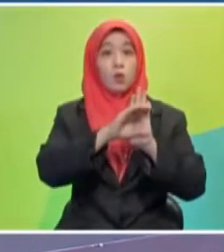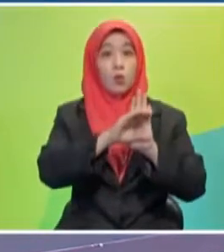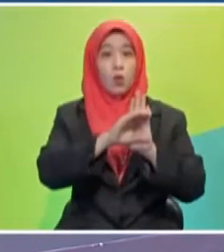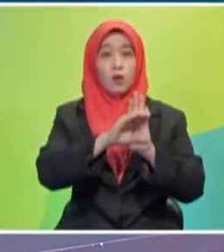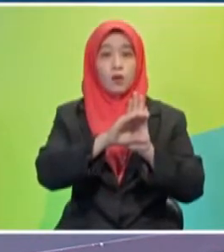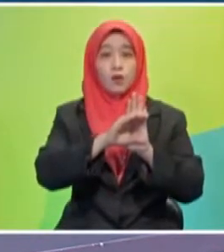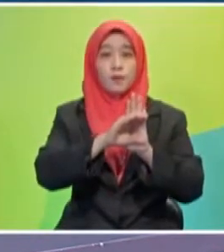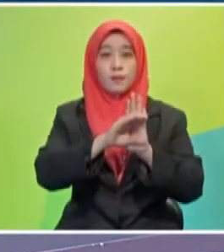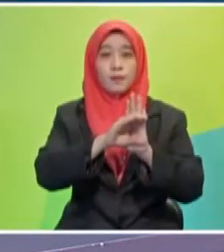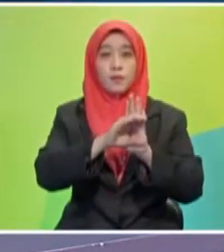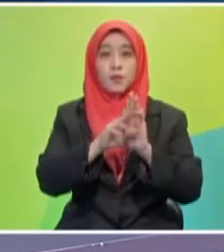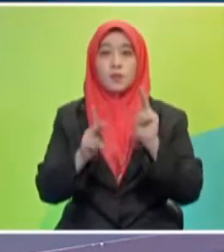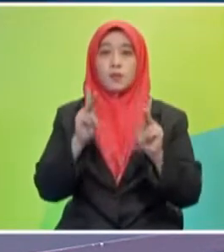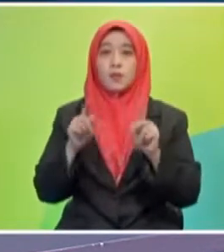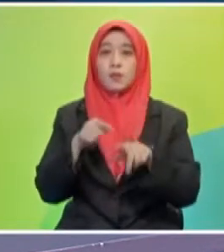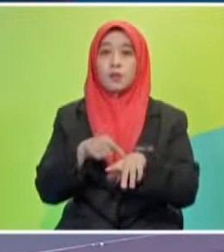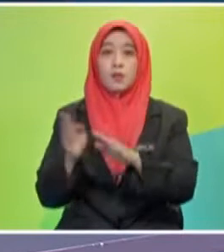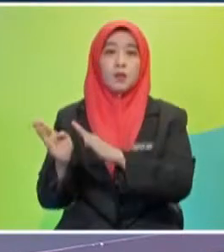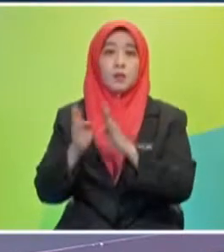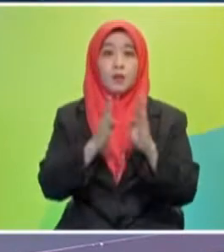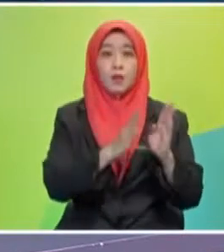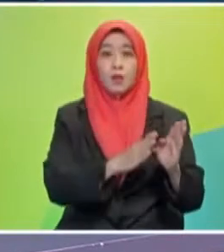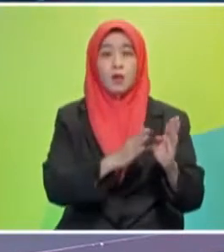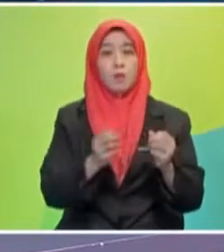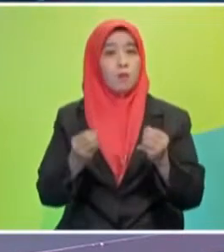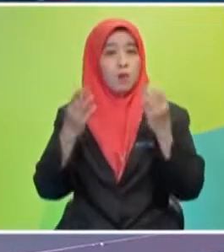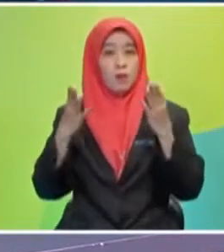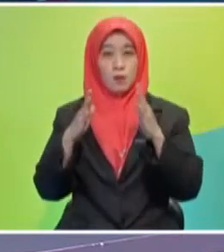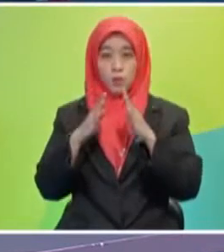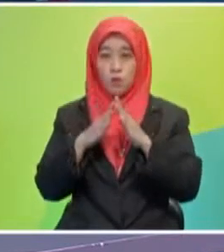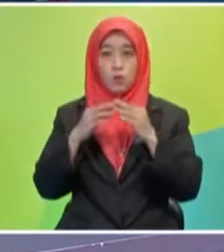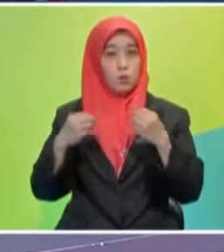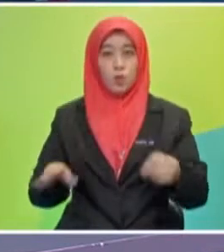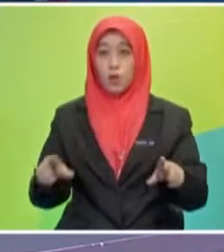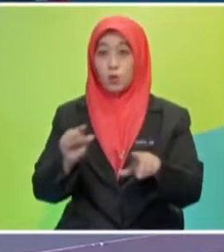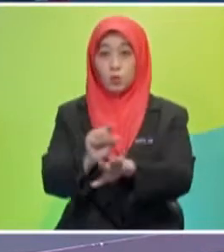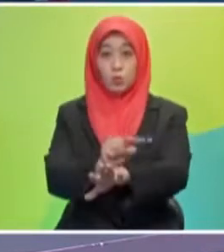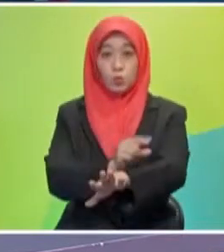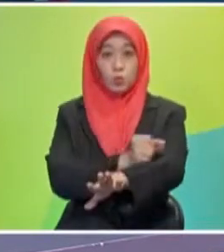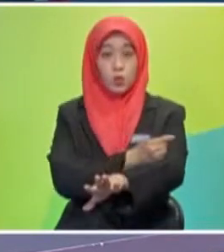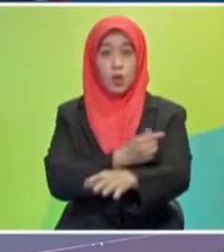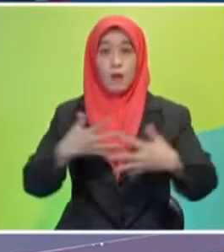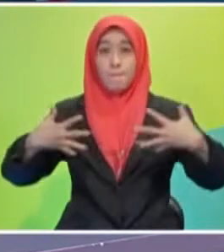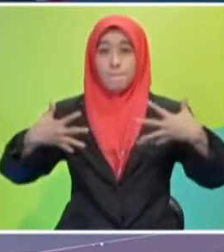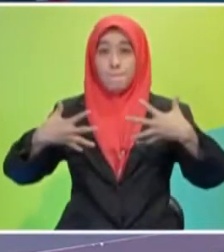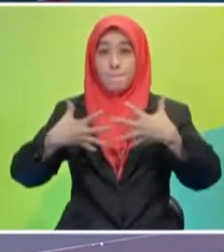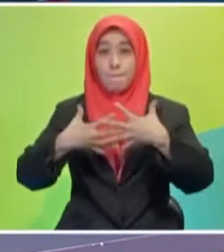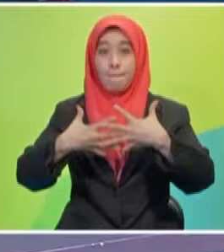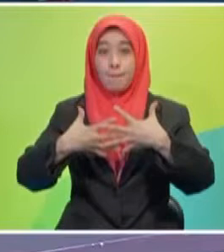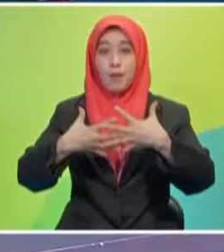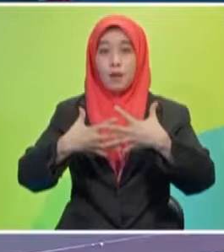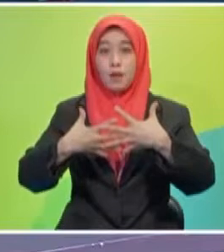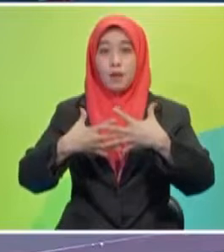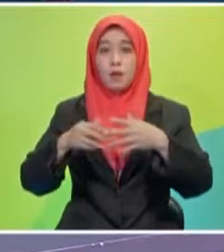kalau Habib Anda kebanyakan rumah mudah menggunakan ah Paga otometic